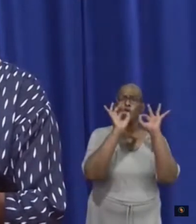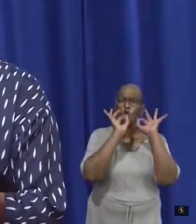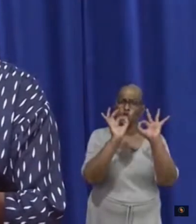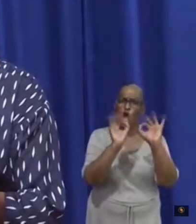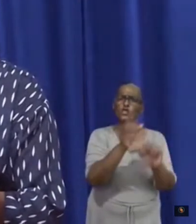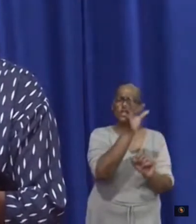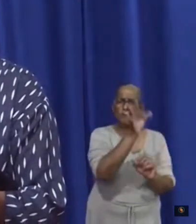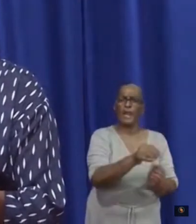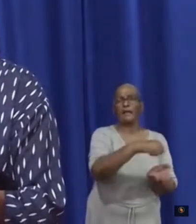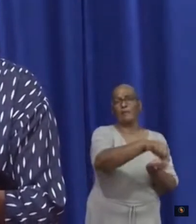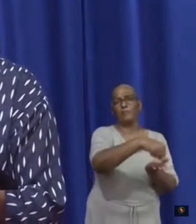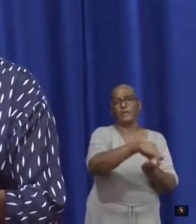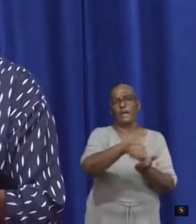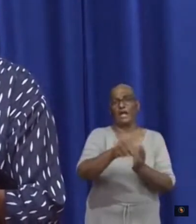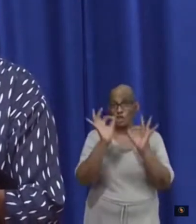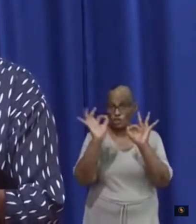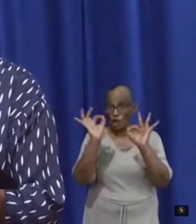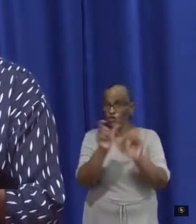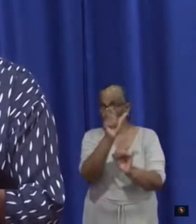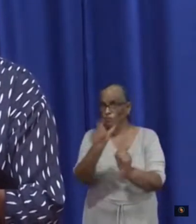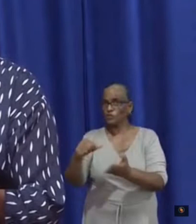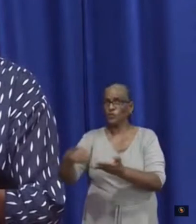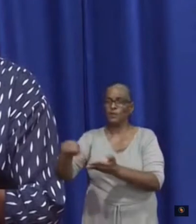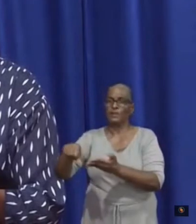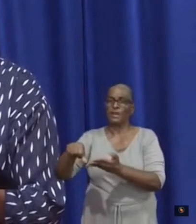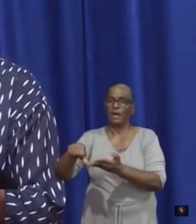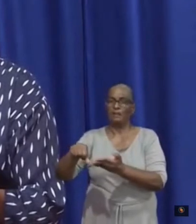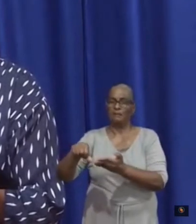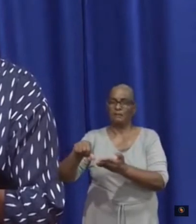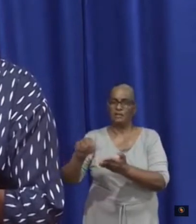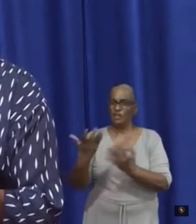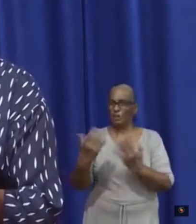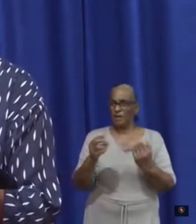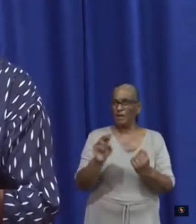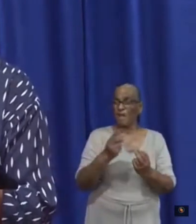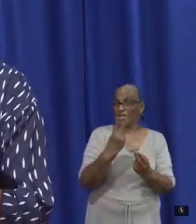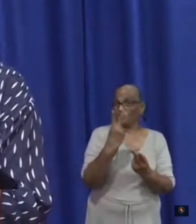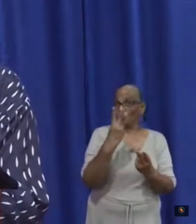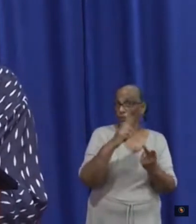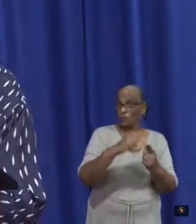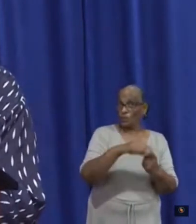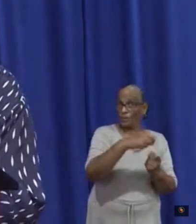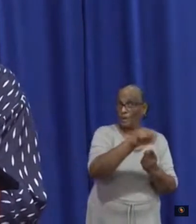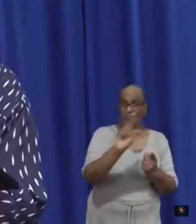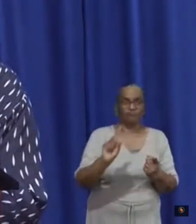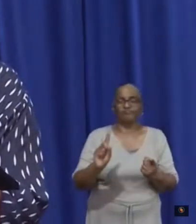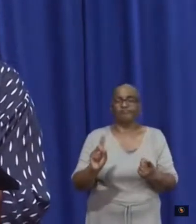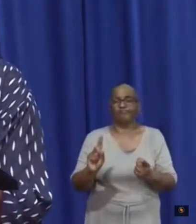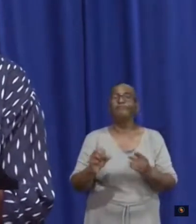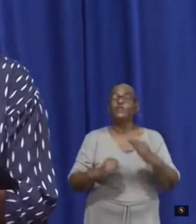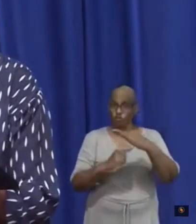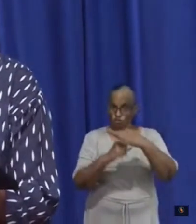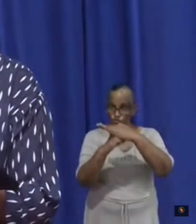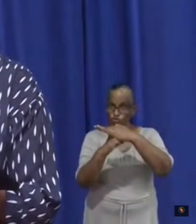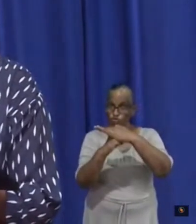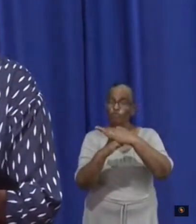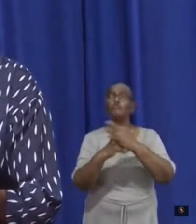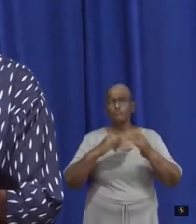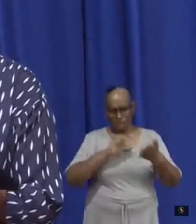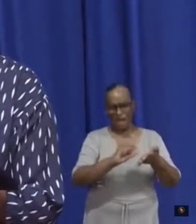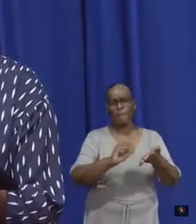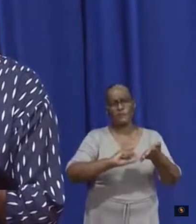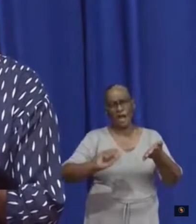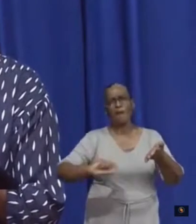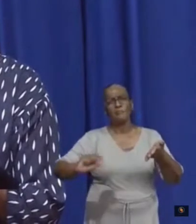plek aankomt. Voor wat betreft de registraties om in aanmerking te komen voor steun, die registraties lopen wel gewoon